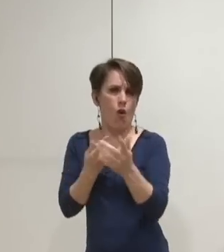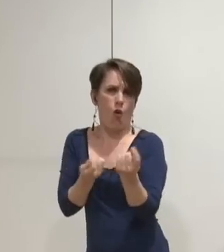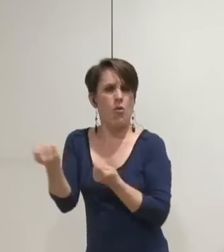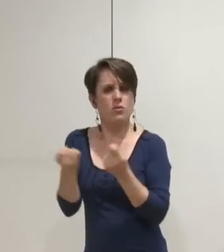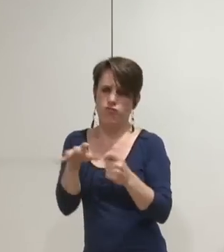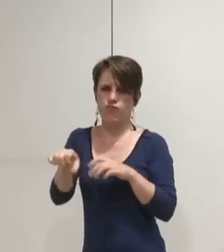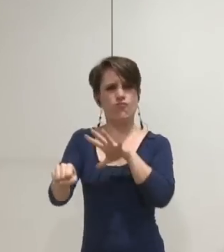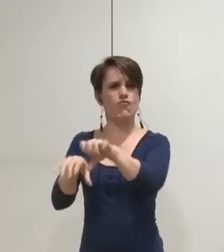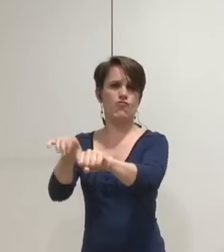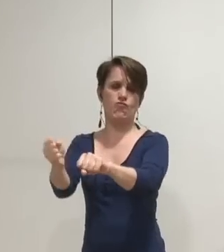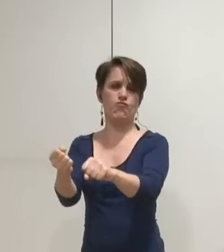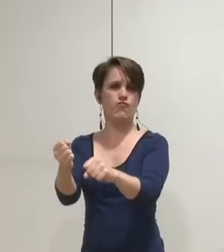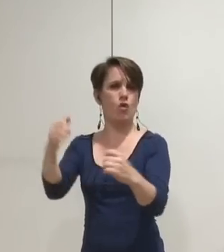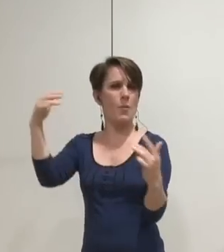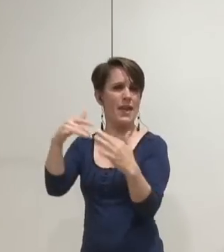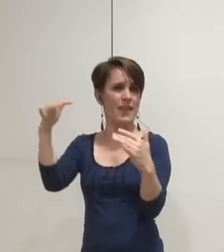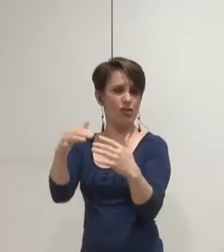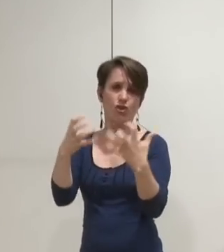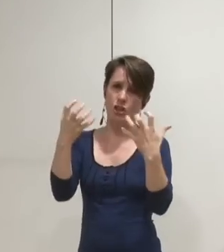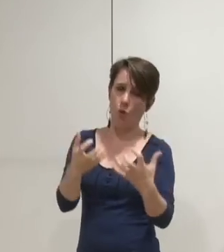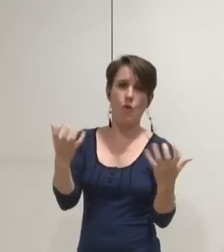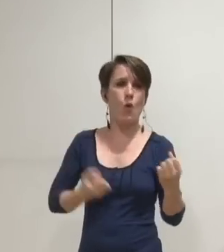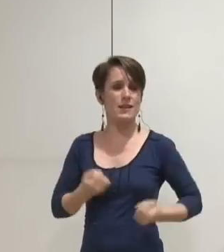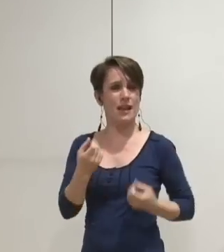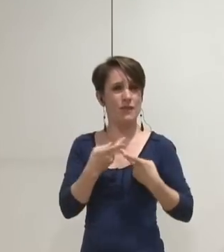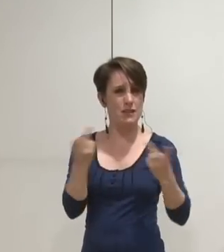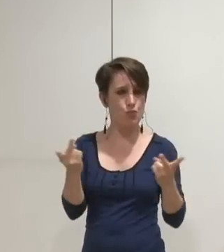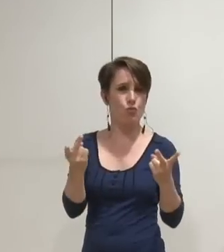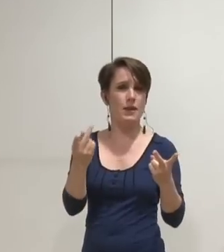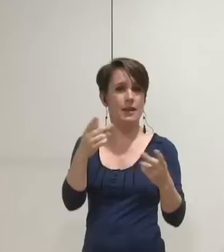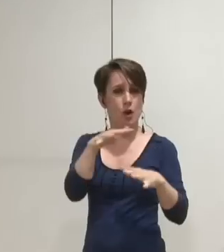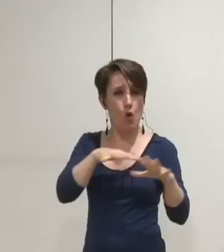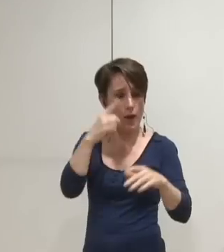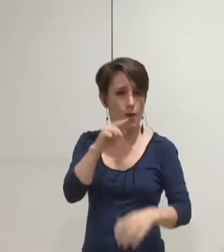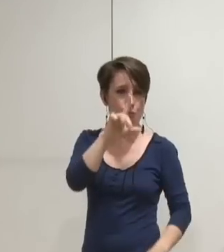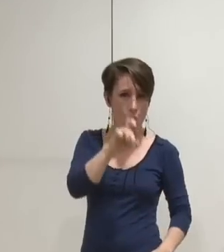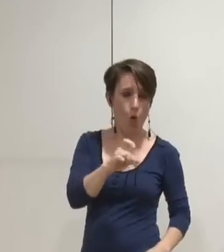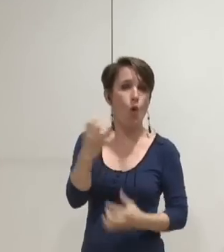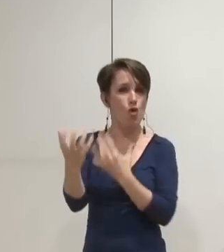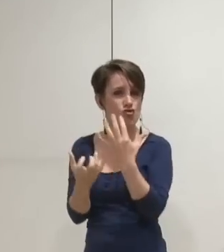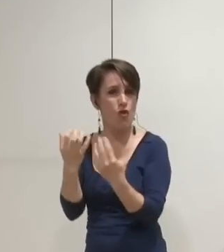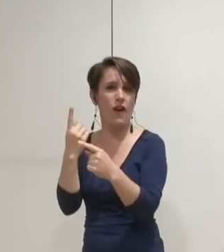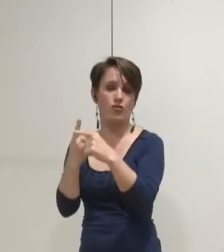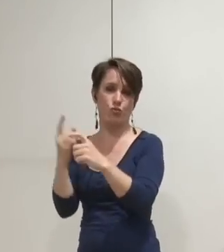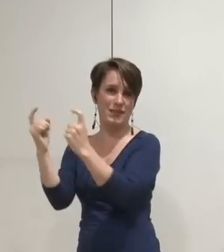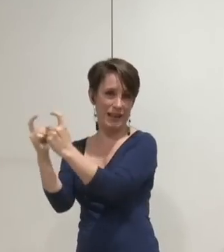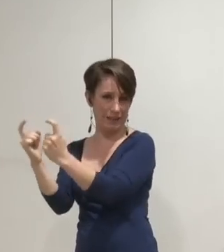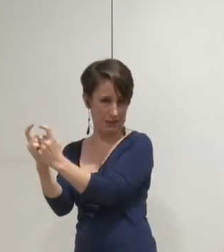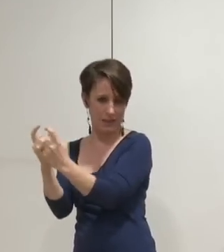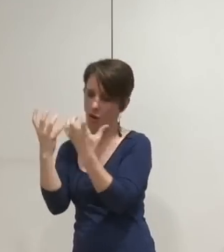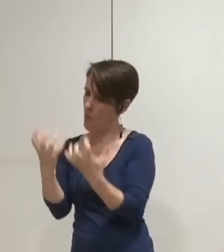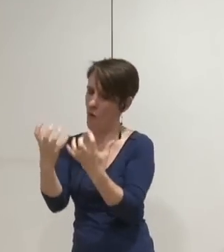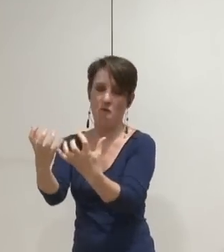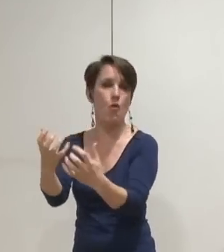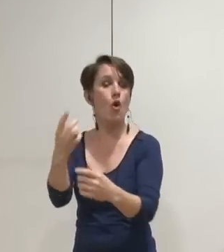est d'avoir des services publics locaux de l'eau du chauffage urbain et de l'électricité on a réussi à retrouver une gestion